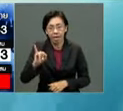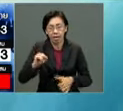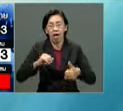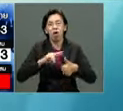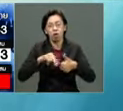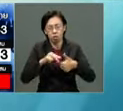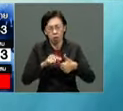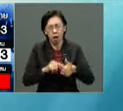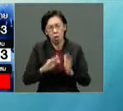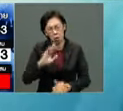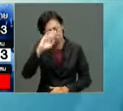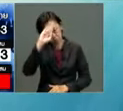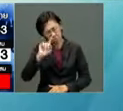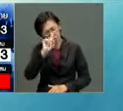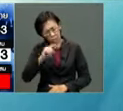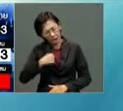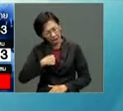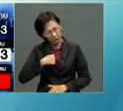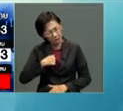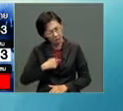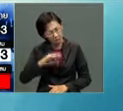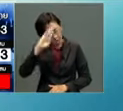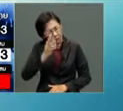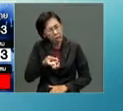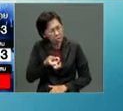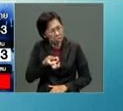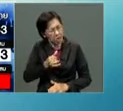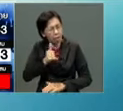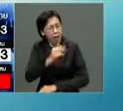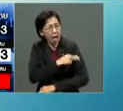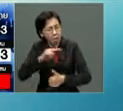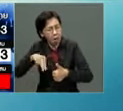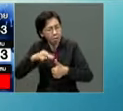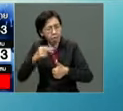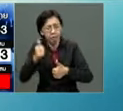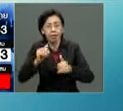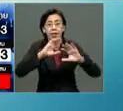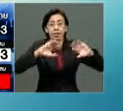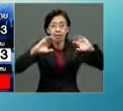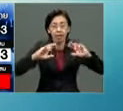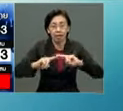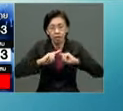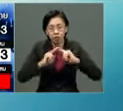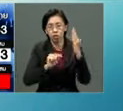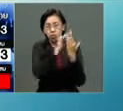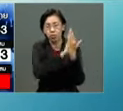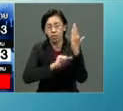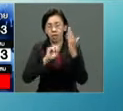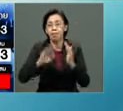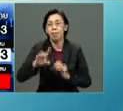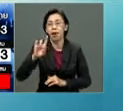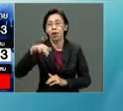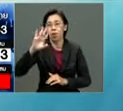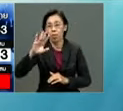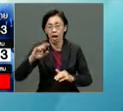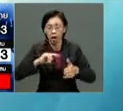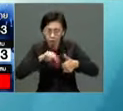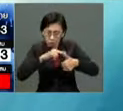น้อยๆสงสัยก็เดินเข้าไปที่โรงพยาบาลตอนนี้ภาครัฐภาคเอกชนมากกว่า100แห่งทั่วประเทศสามารถตรวจได้